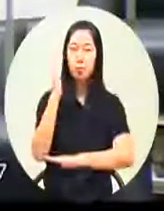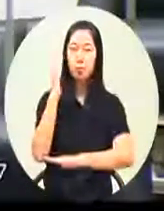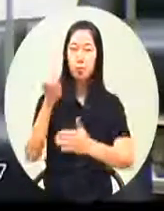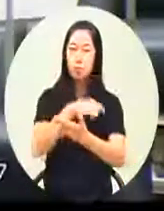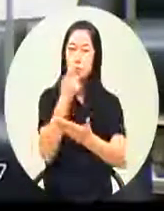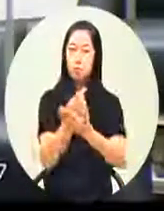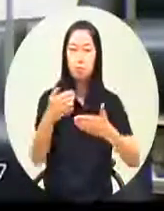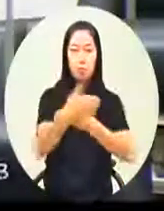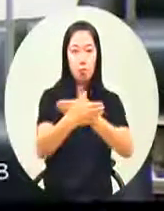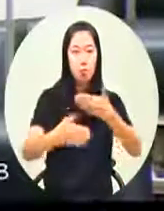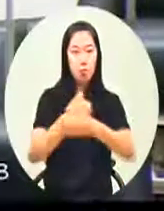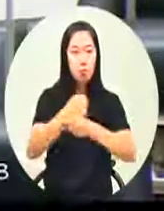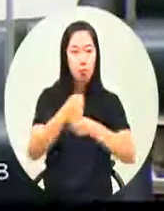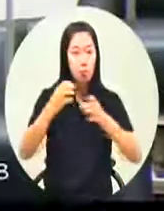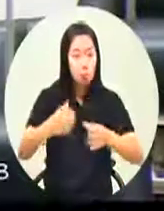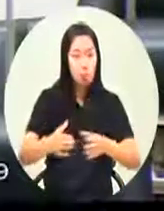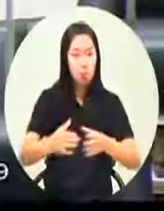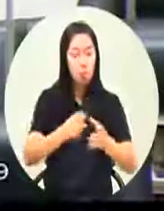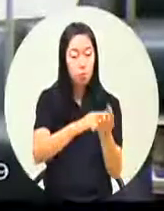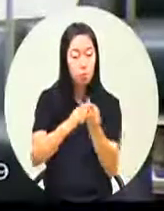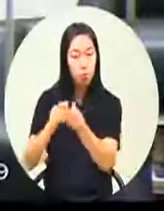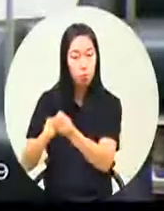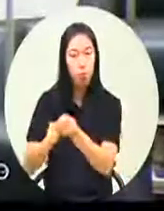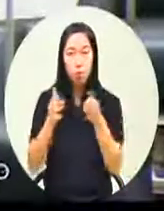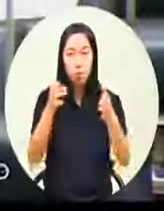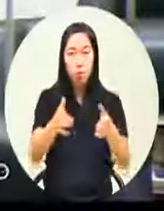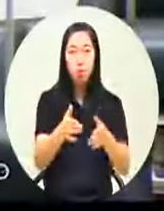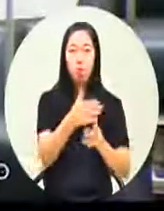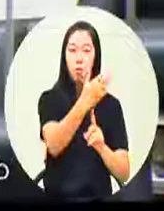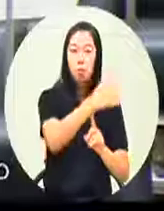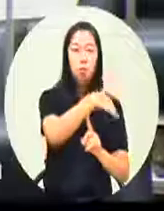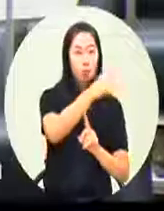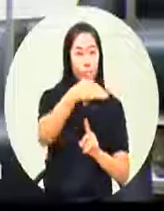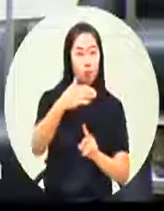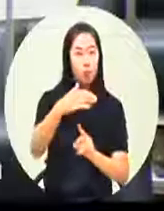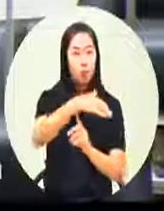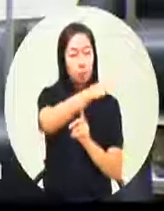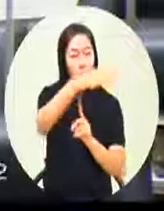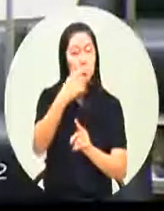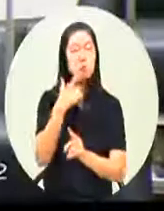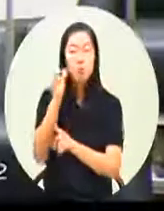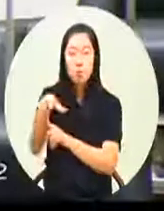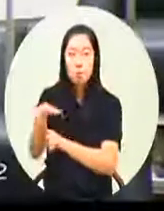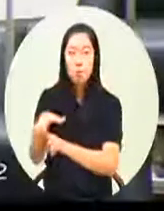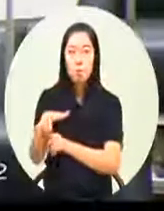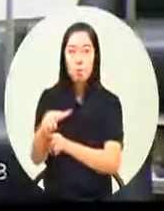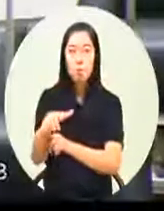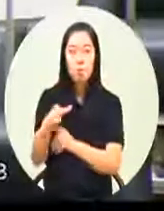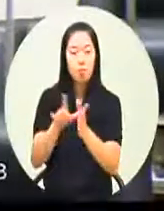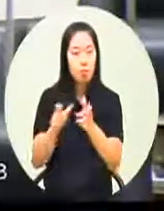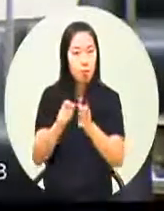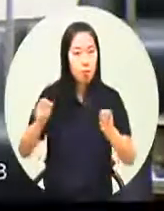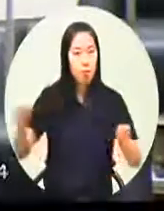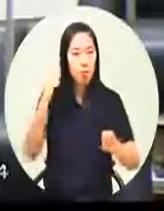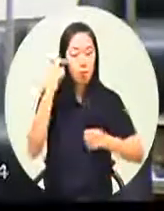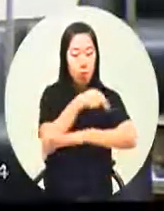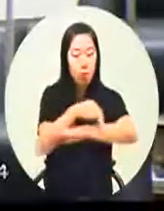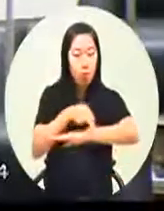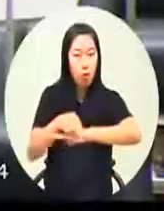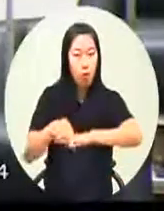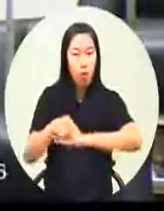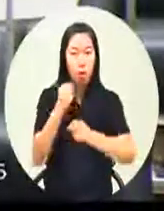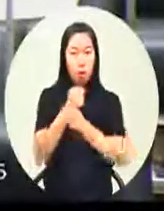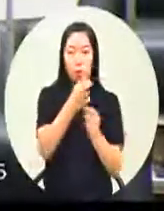交通建设方面，对于奇美地区的长远发展的做法跟规划，你认为目前这